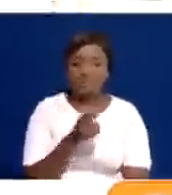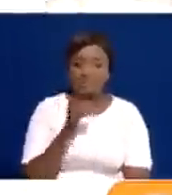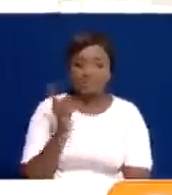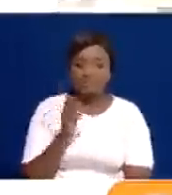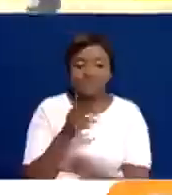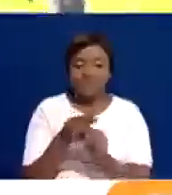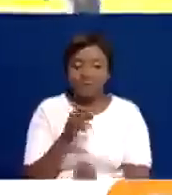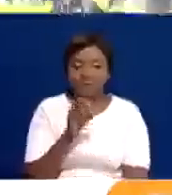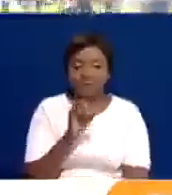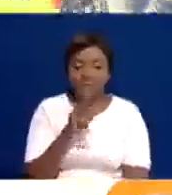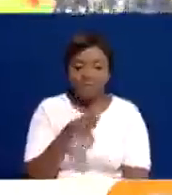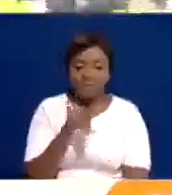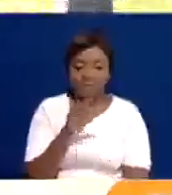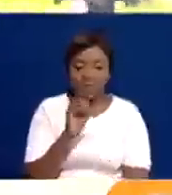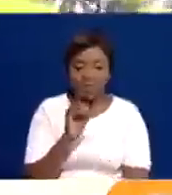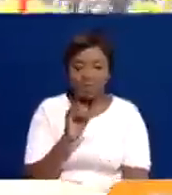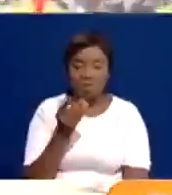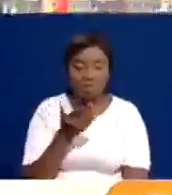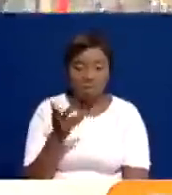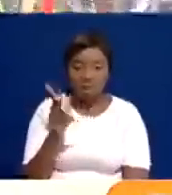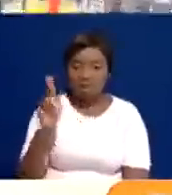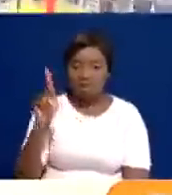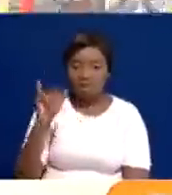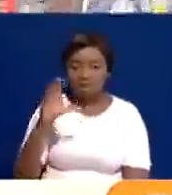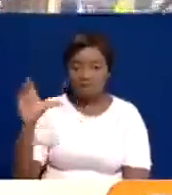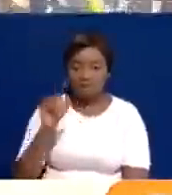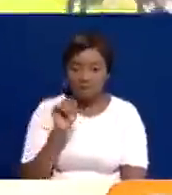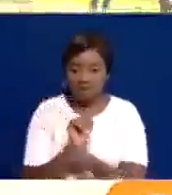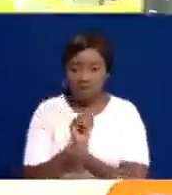Wandayi, nje ya jumba la mikutano la KICC.